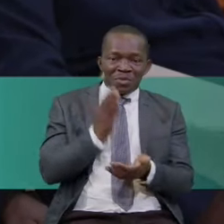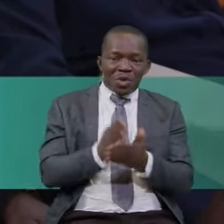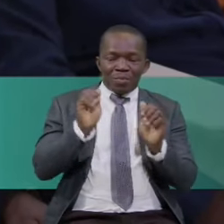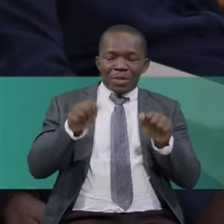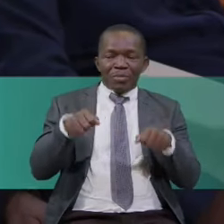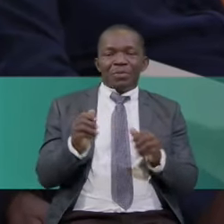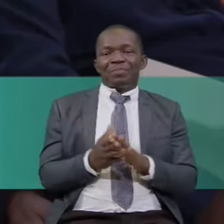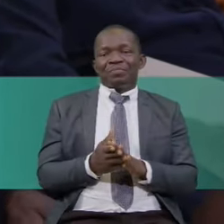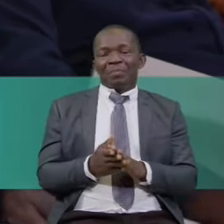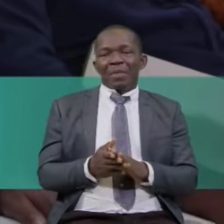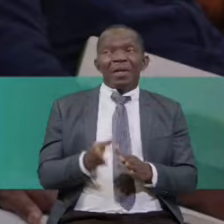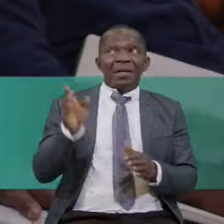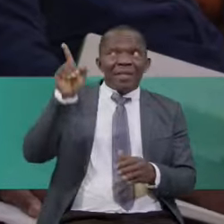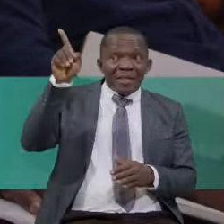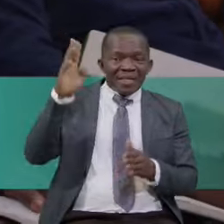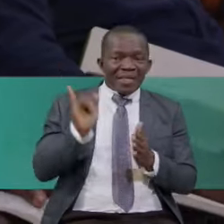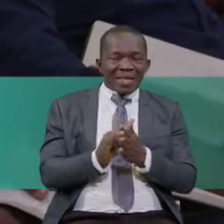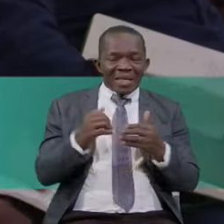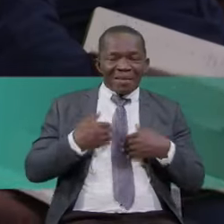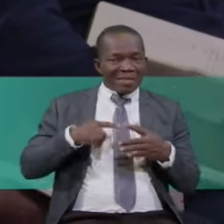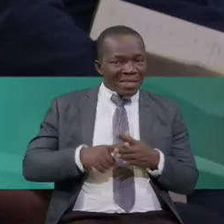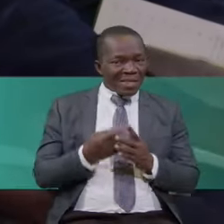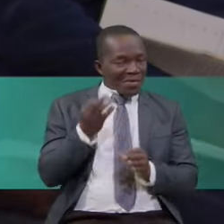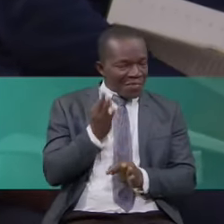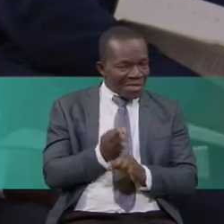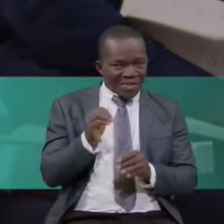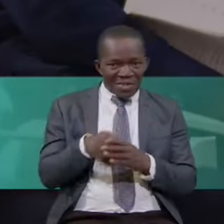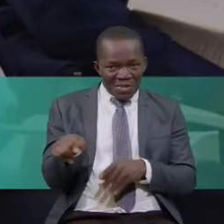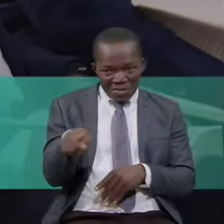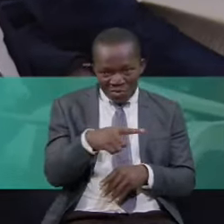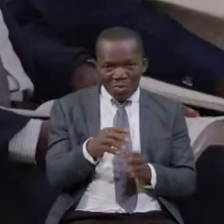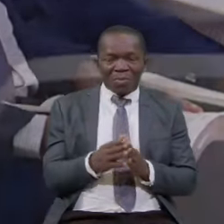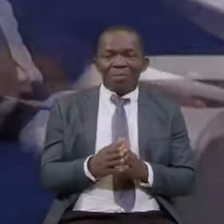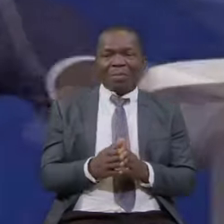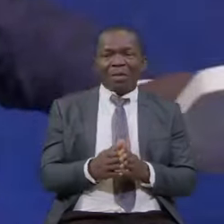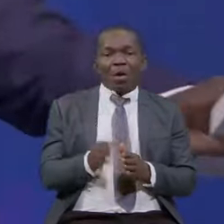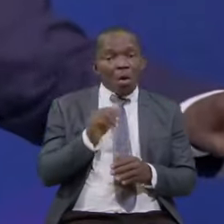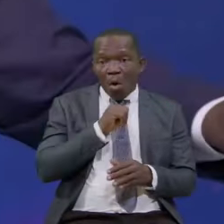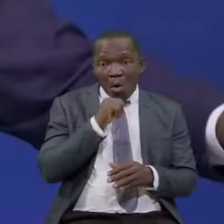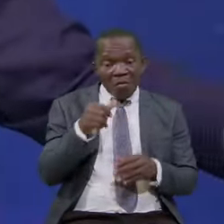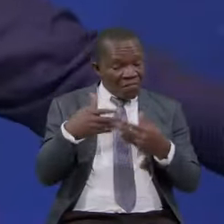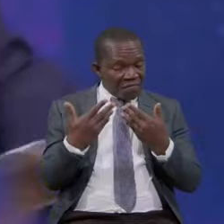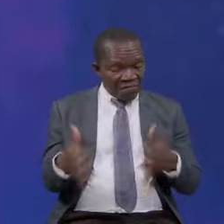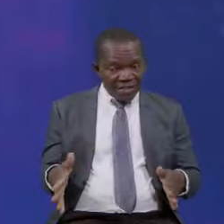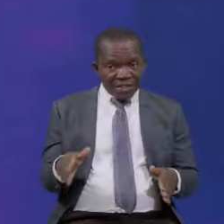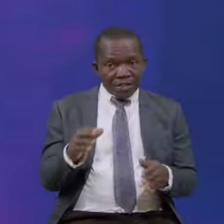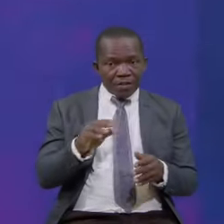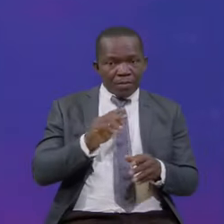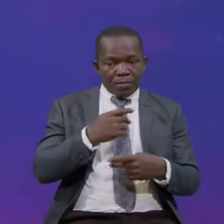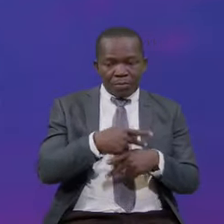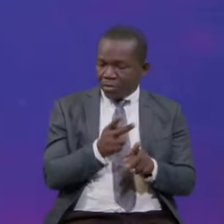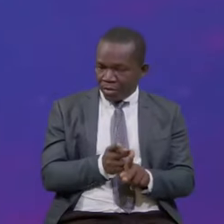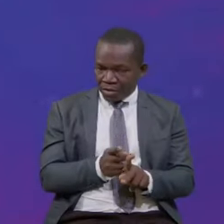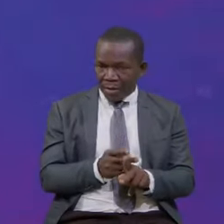celui qui a commc la foi en toi vous savez les produits les produits inachevés les gens ont des produits